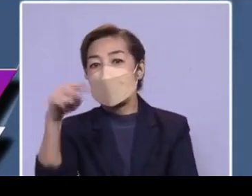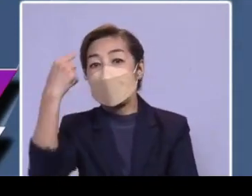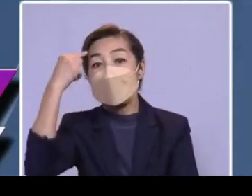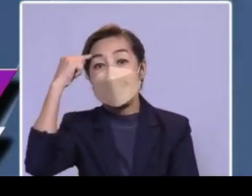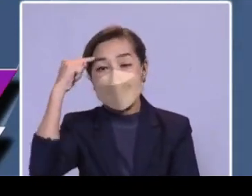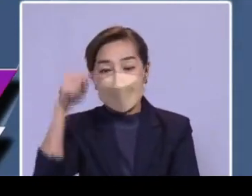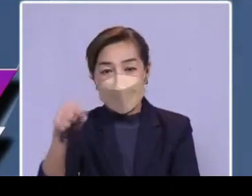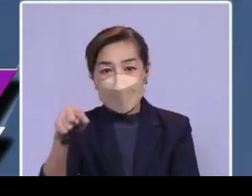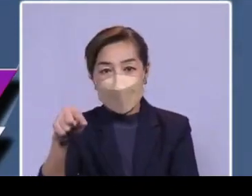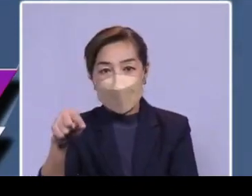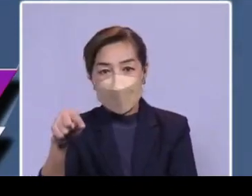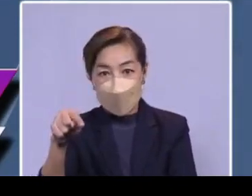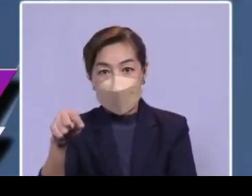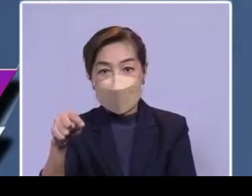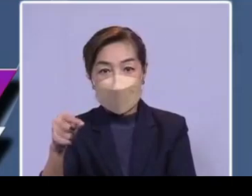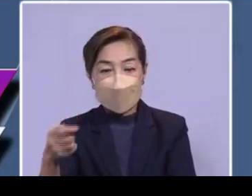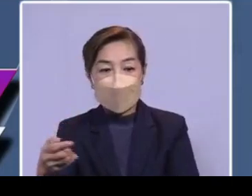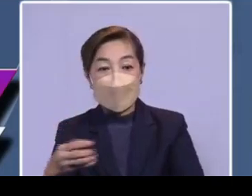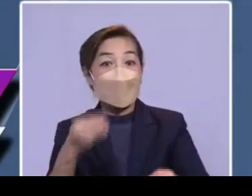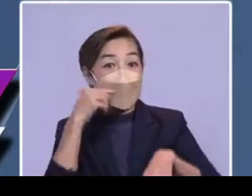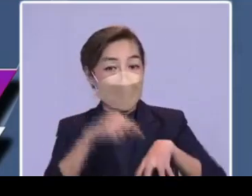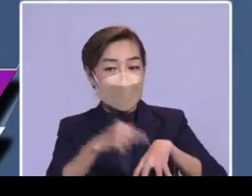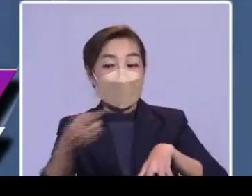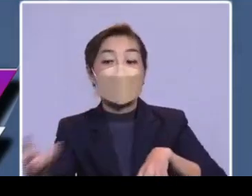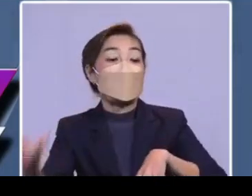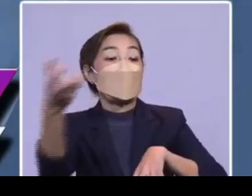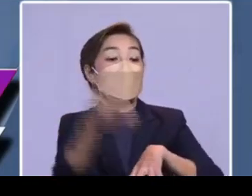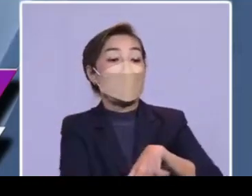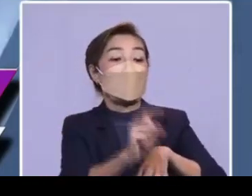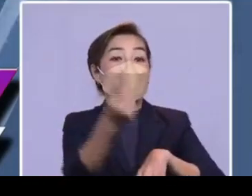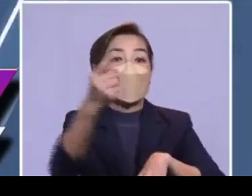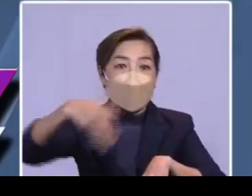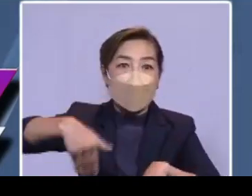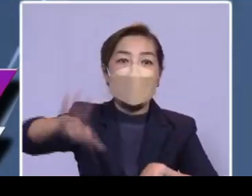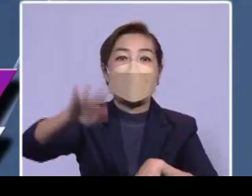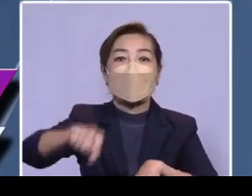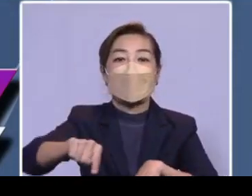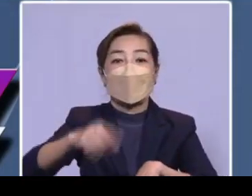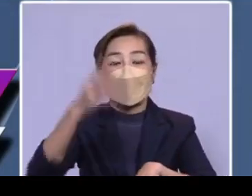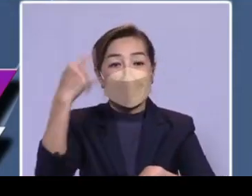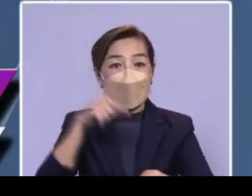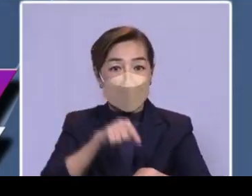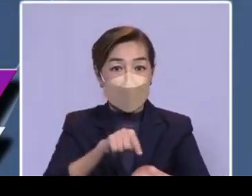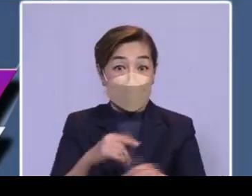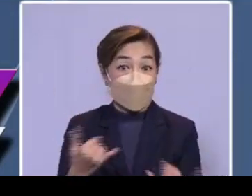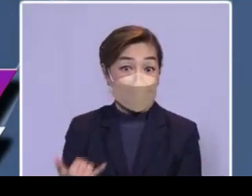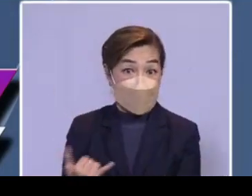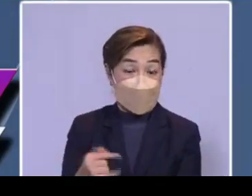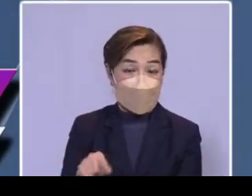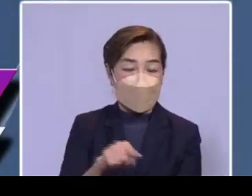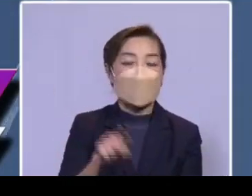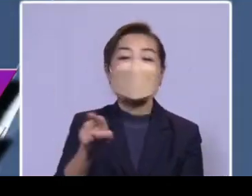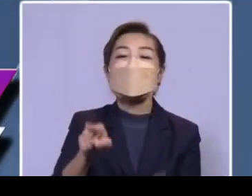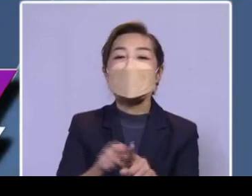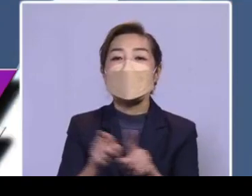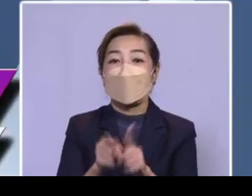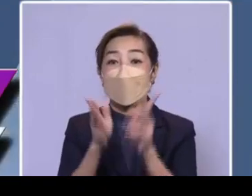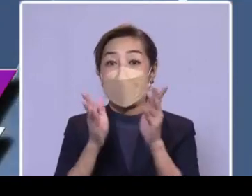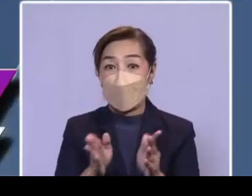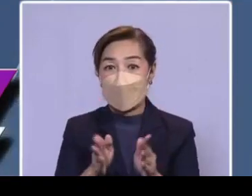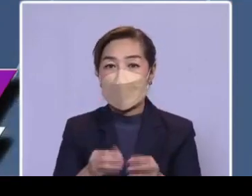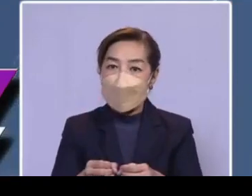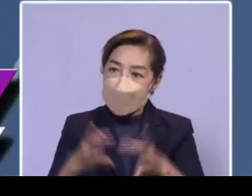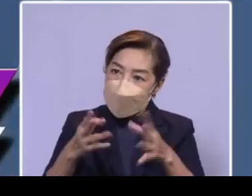แล้วเพิ่งจะเอามาทิ้งด้วยนะเอ้าเพราะมีการครอบครองไว้แล้วก็ช่วงนี้มันจะมีการกวดขันเรื่องของ